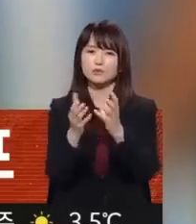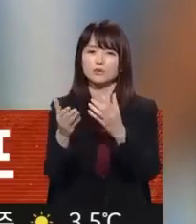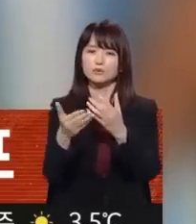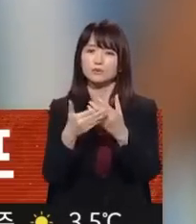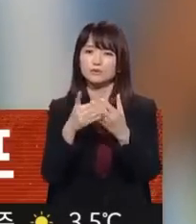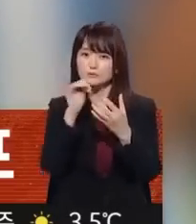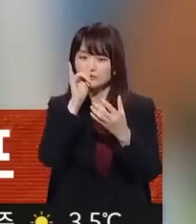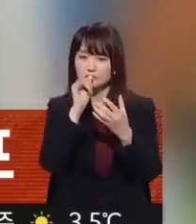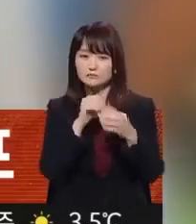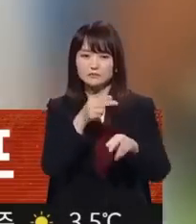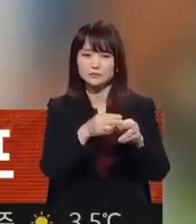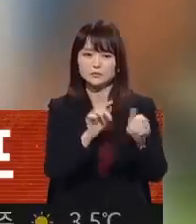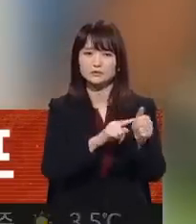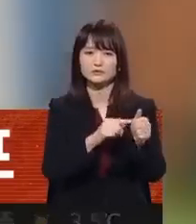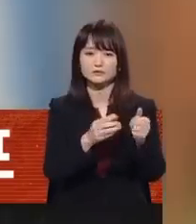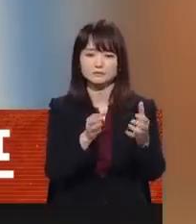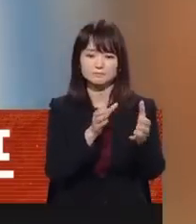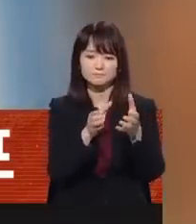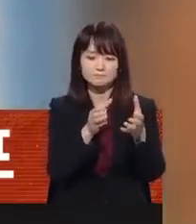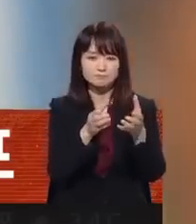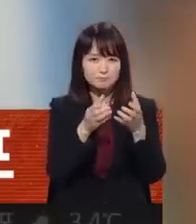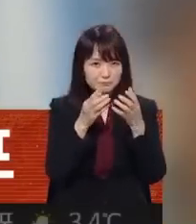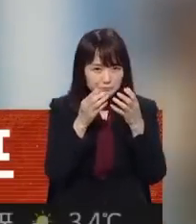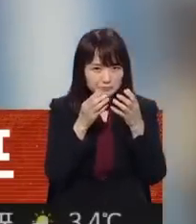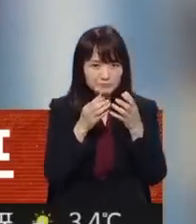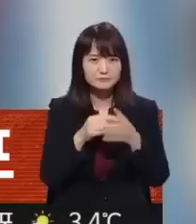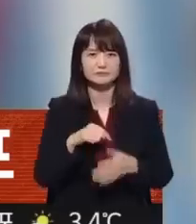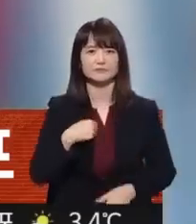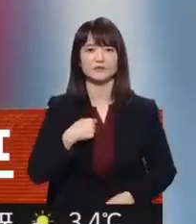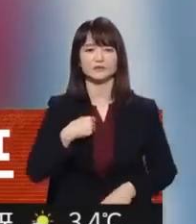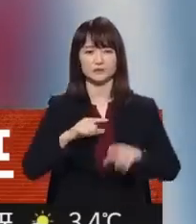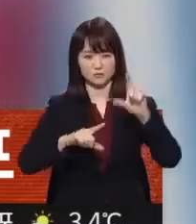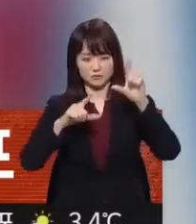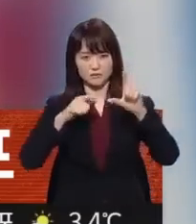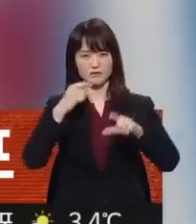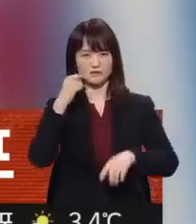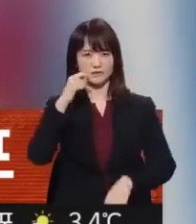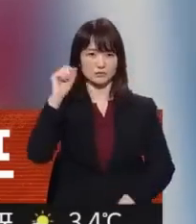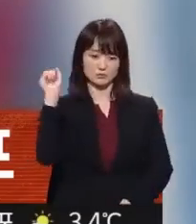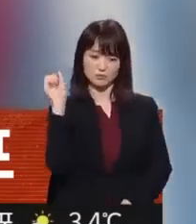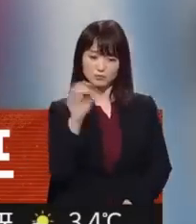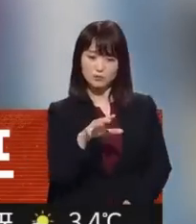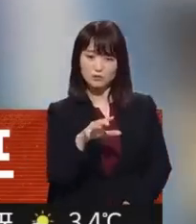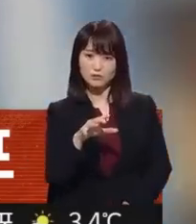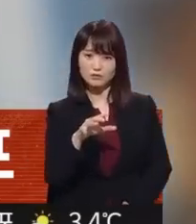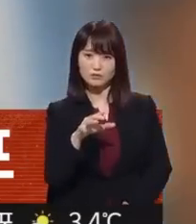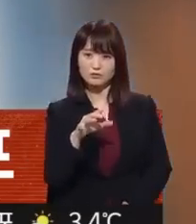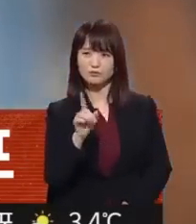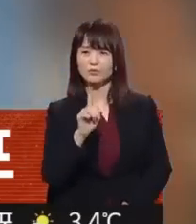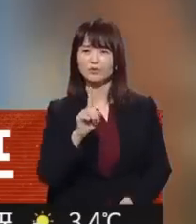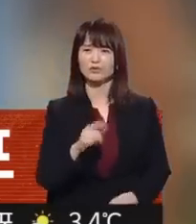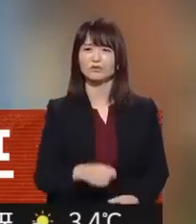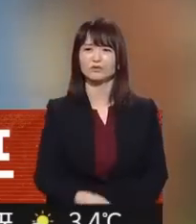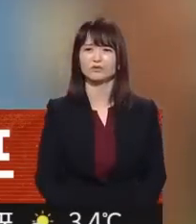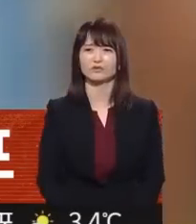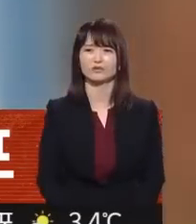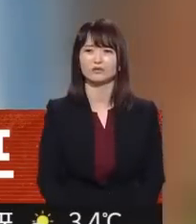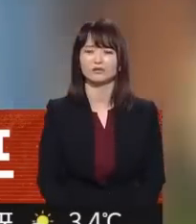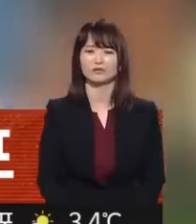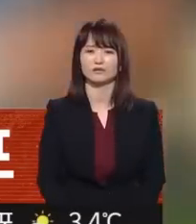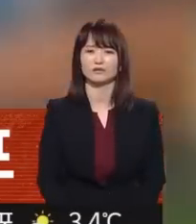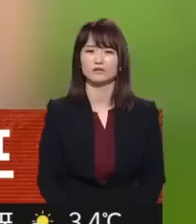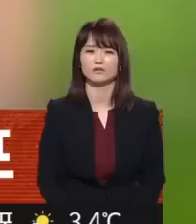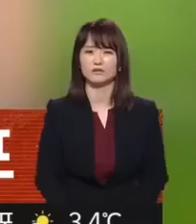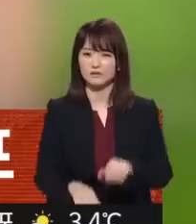셰프 뽀뽀도 하고요. 자신의 그 시그니처 포즈죠. 소금 뿌리기. 뭐 그거 뭐 좋다고 그런 거 합니까? 아이고, 보고 싫어라. 뿌리네. 저걸 합니다.